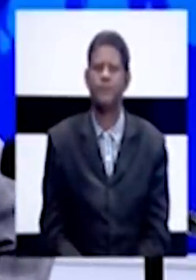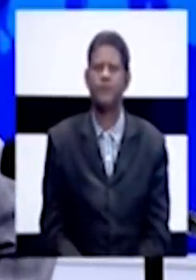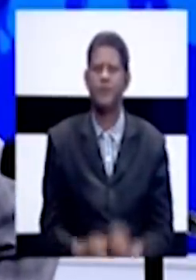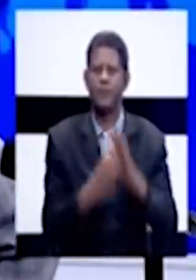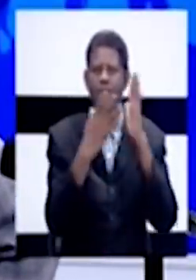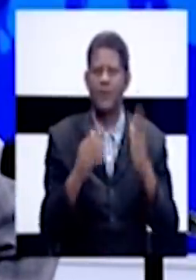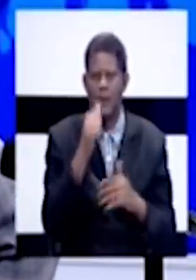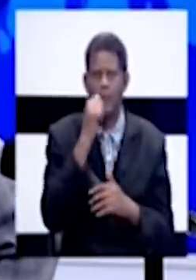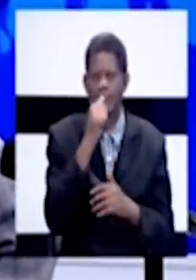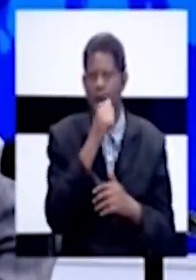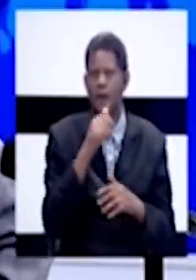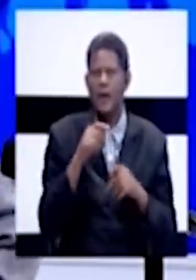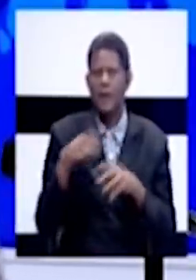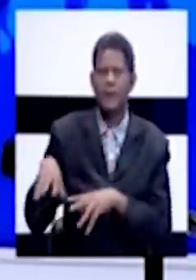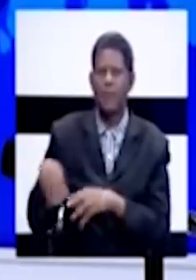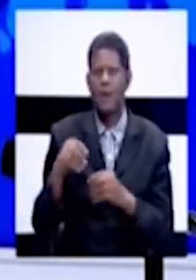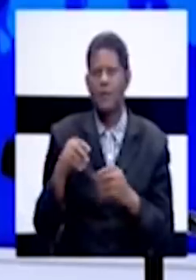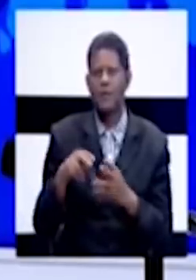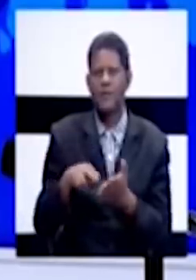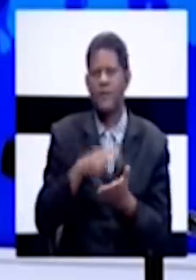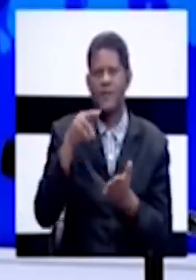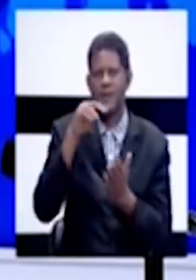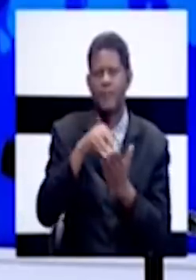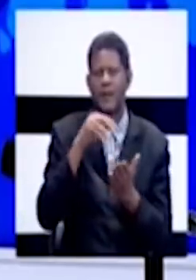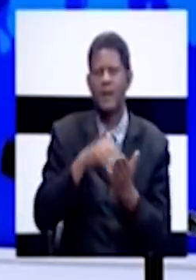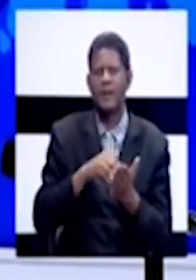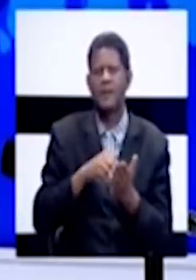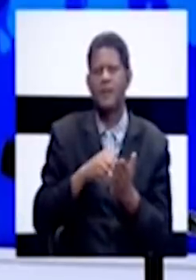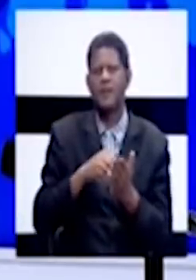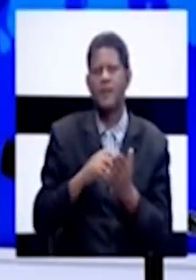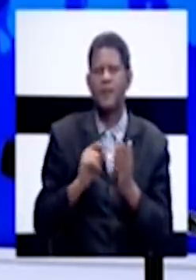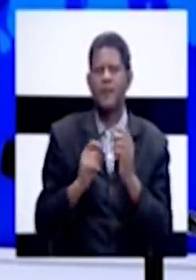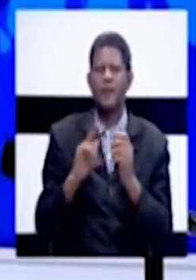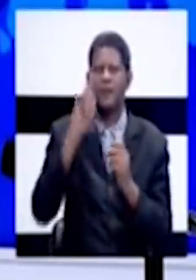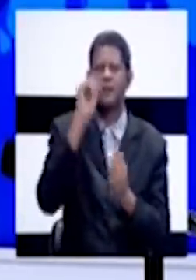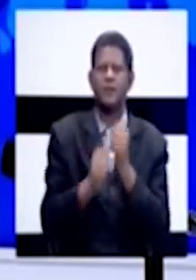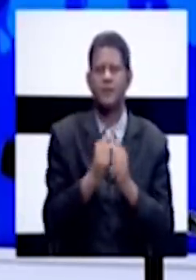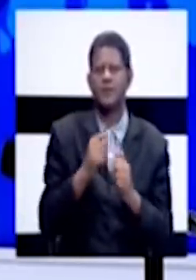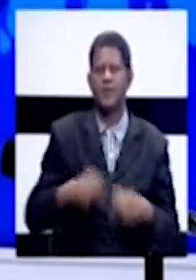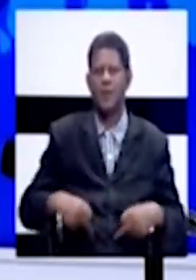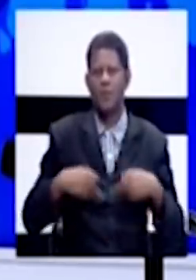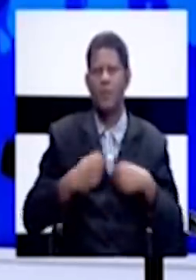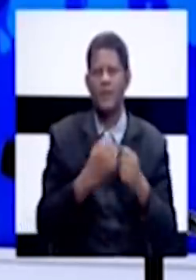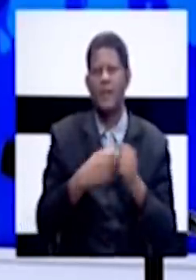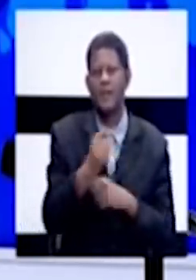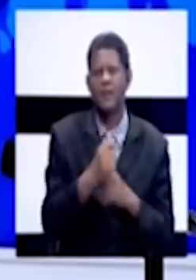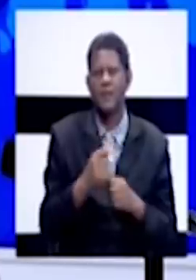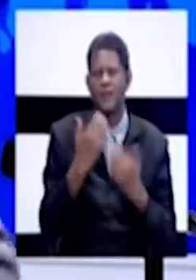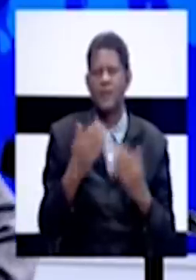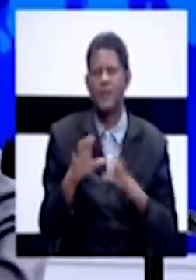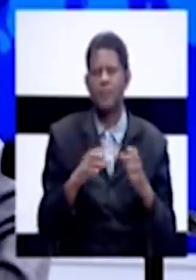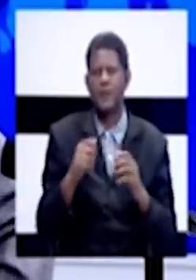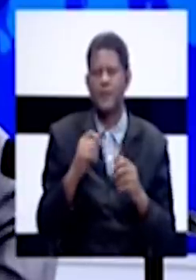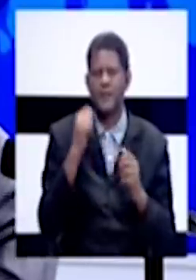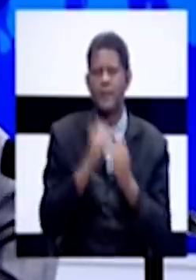ብፋሽት ኣብይ ኣሕመድ ኣብ ተምሃሮ ዩኒቨርስቲ መቐለ ዝተገብረ ደብዳብ ነፋሪት ሂወት ተምሃራይ ሓሊፉ እዚ ዝካየድ ዘሎ ደብዳብ ነፈርቲ